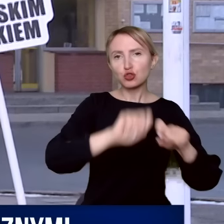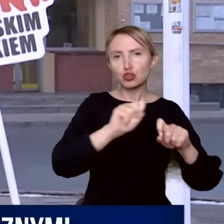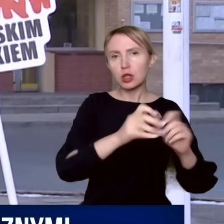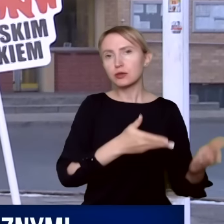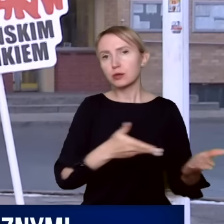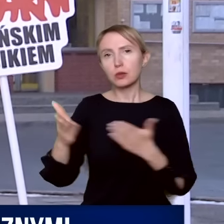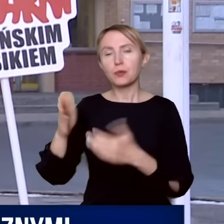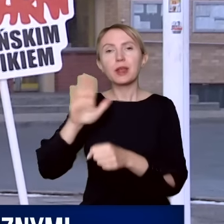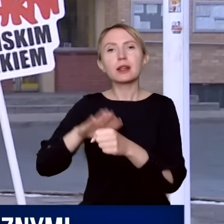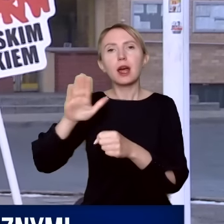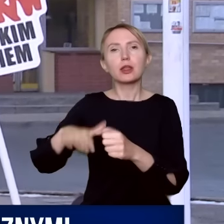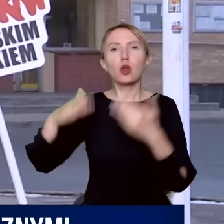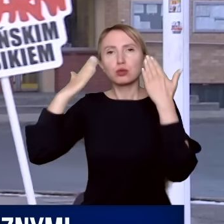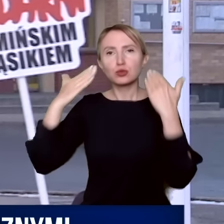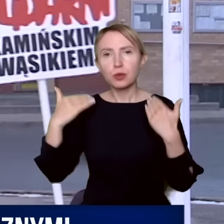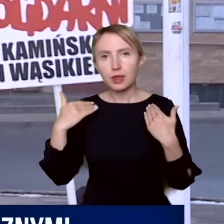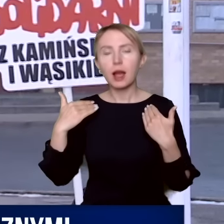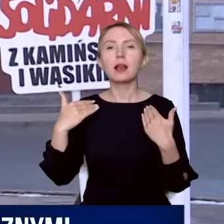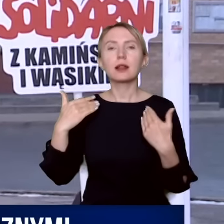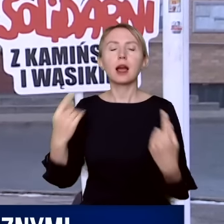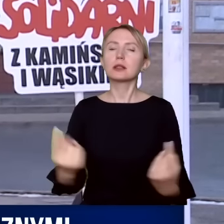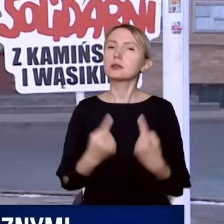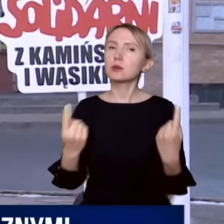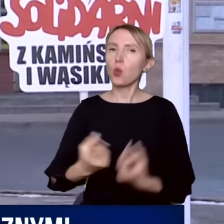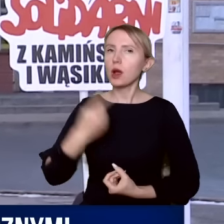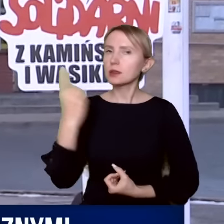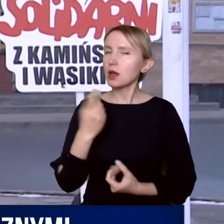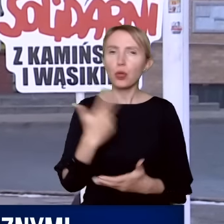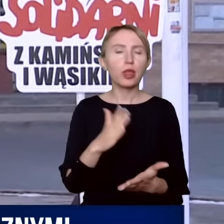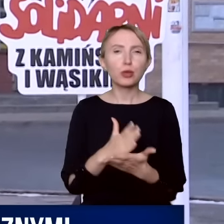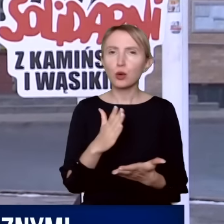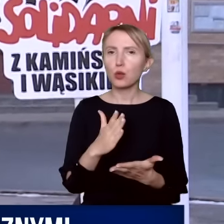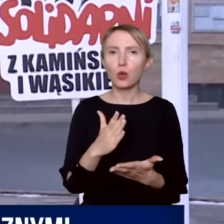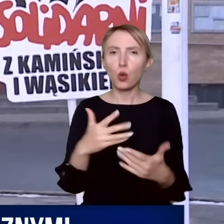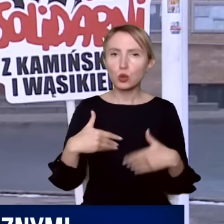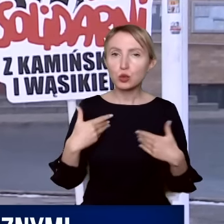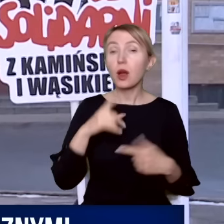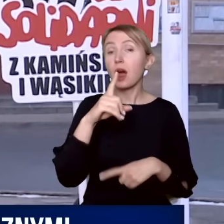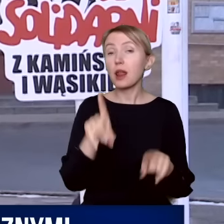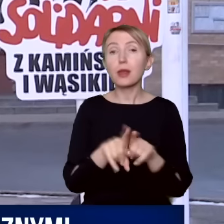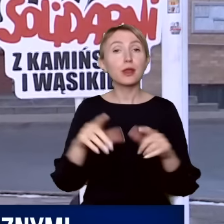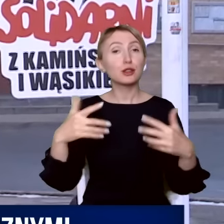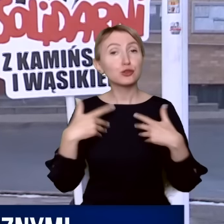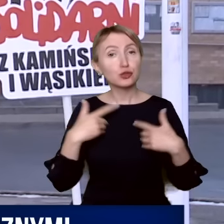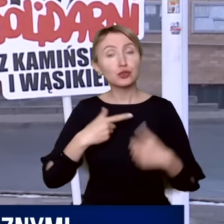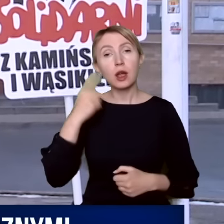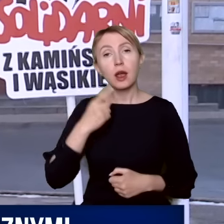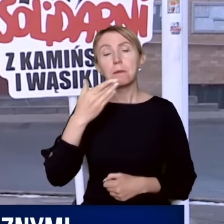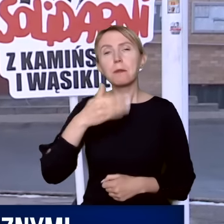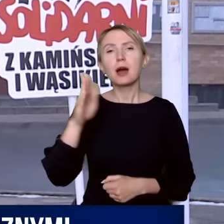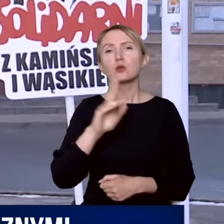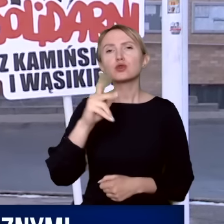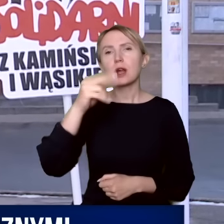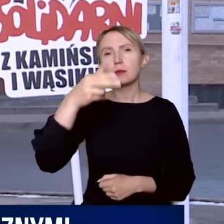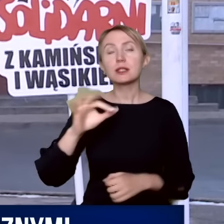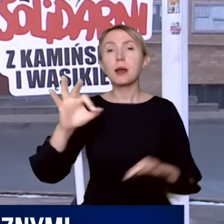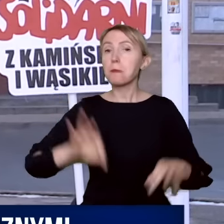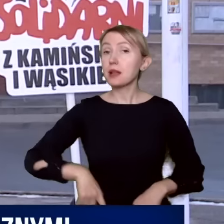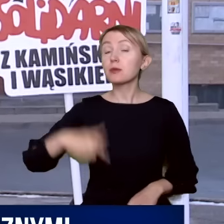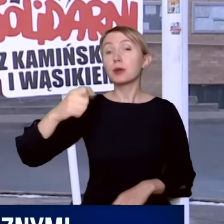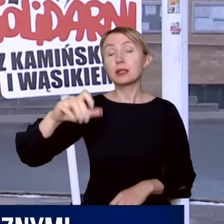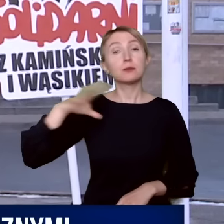radomskiego szpitala, więc ta sytuacja zagraża już nie tylko zdrowiu, ale także życiu Mariusza Kamińskiego, pan prezydent powiedział,